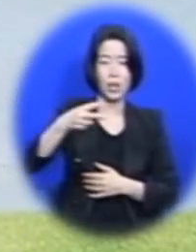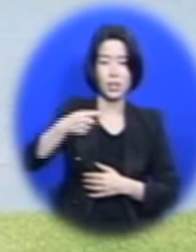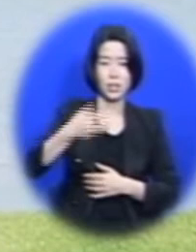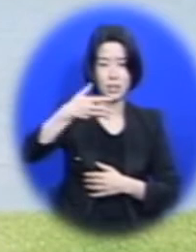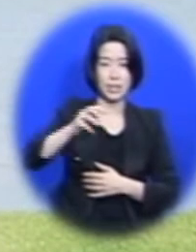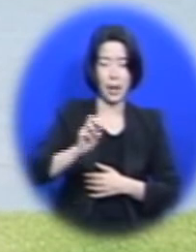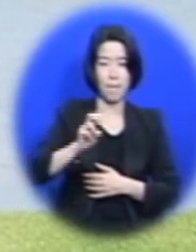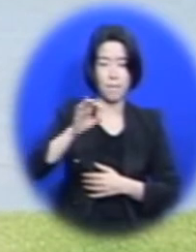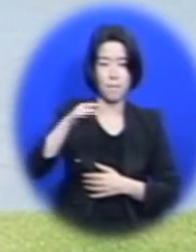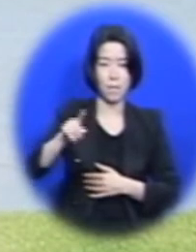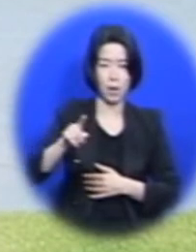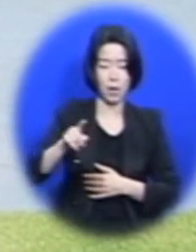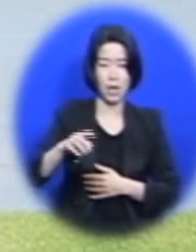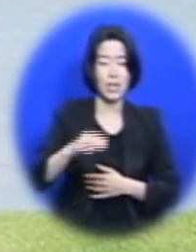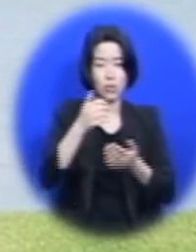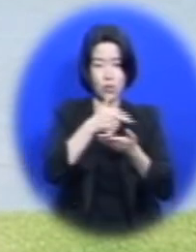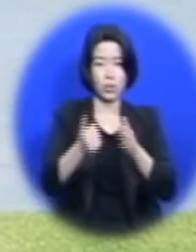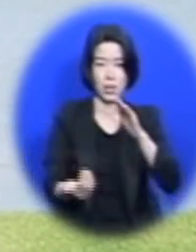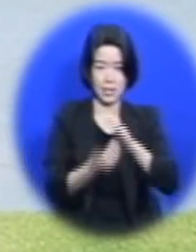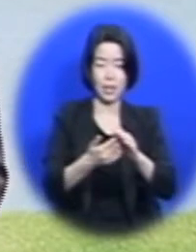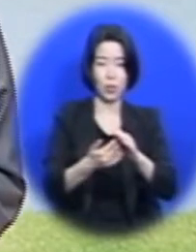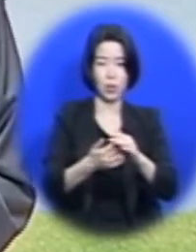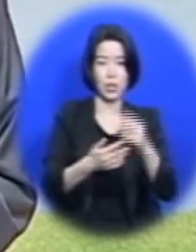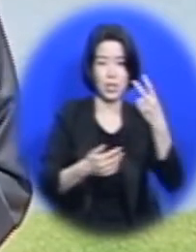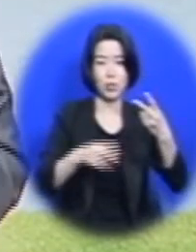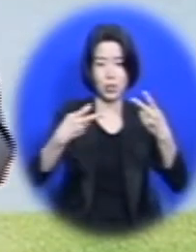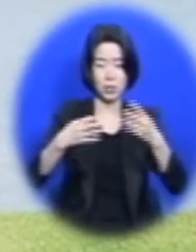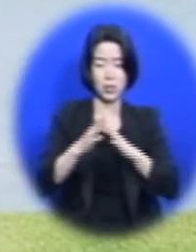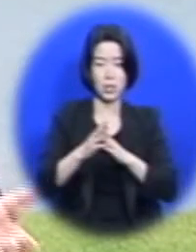2월 12일자에 이렇게 쓰셨어요. 많은